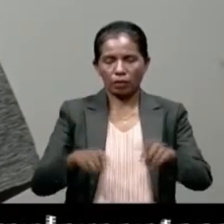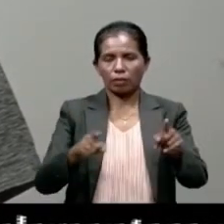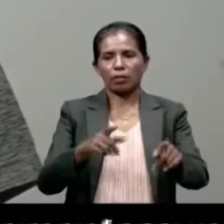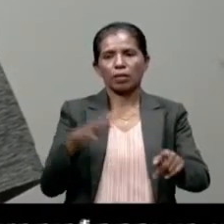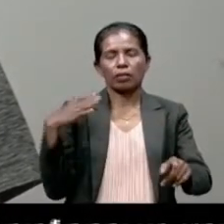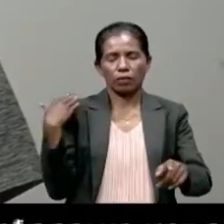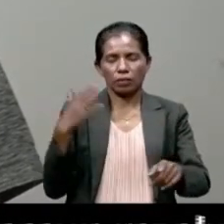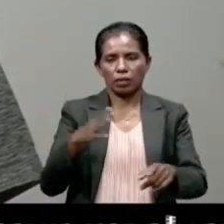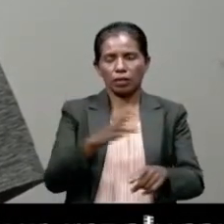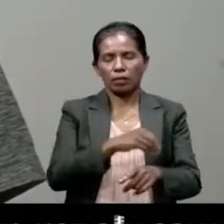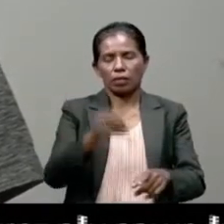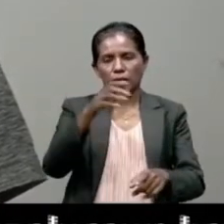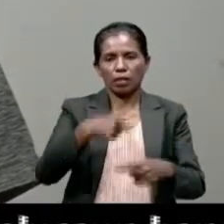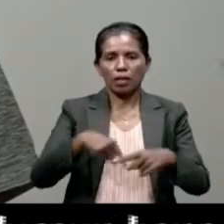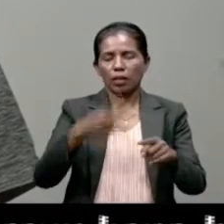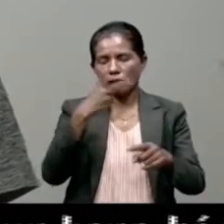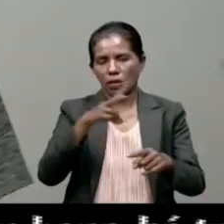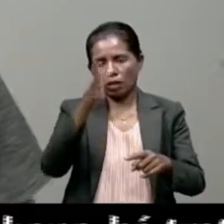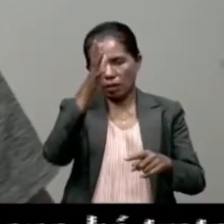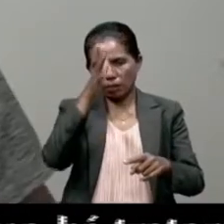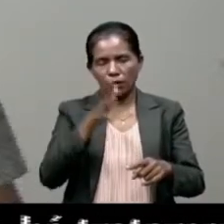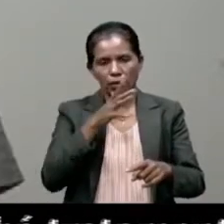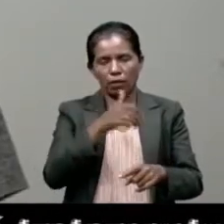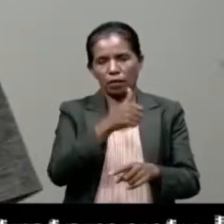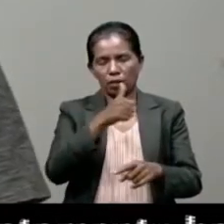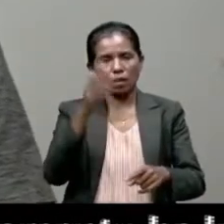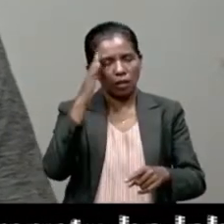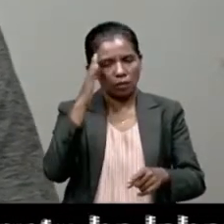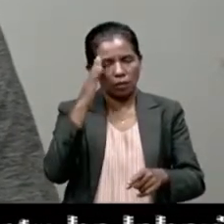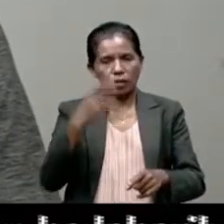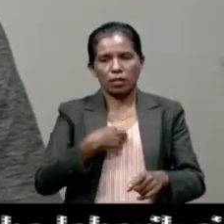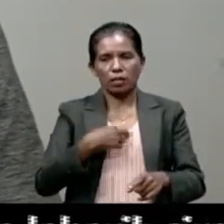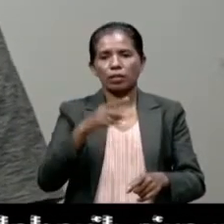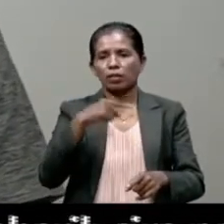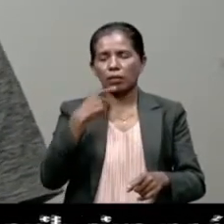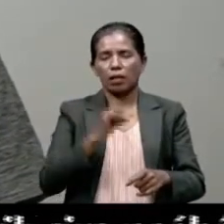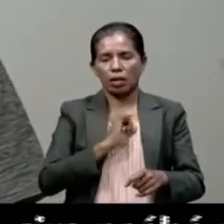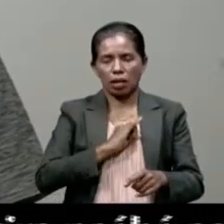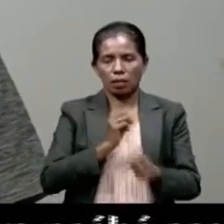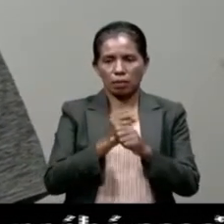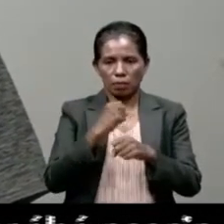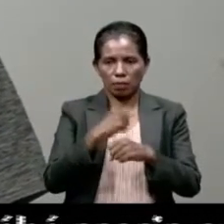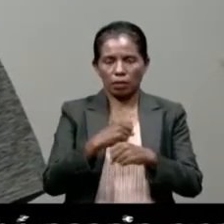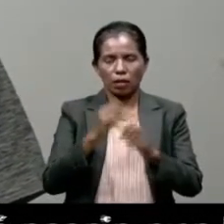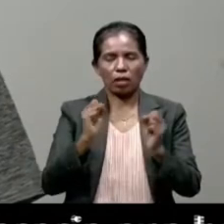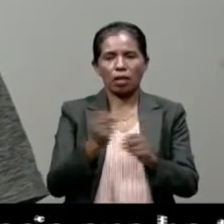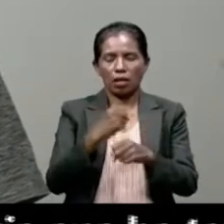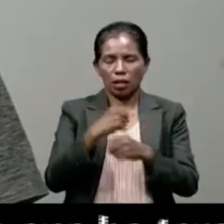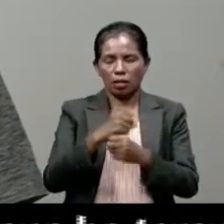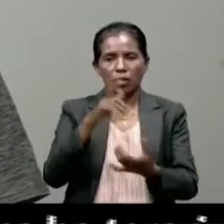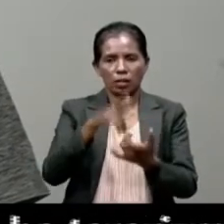fila fale ba inang aman e fila fale ba ema ida ida nini consciência rasik hose ma kau bele halo relasaun